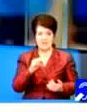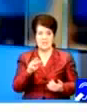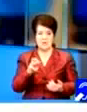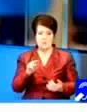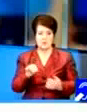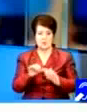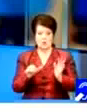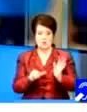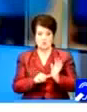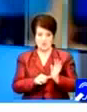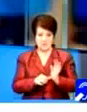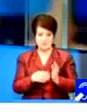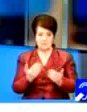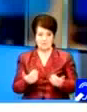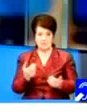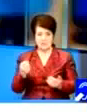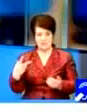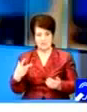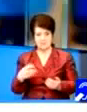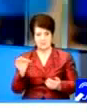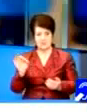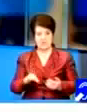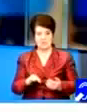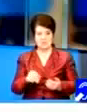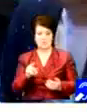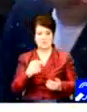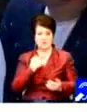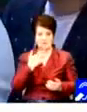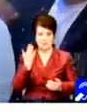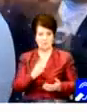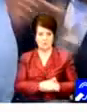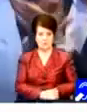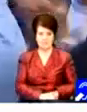cu 16% și respectiv 13% din voturi.